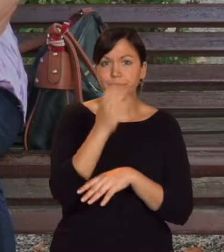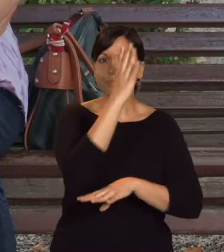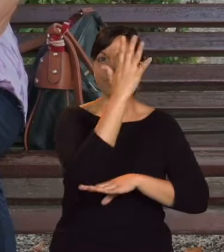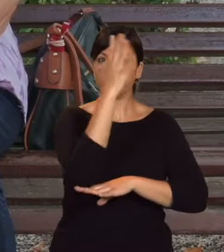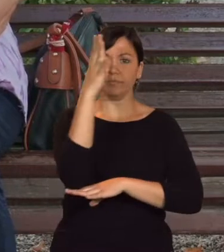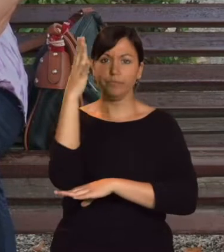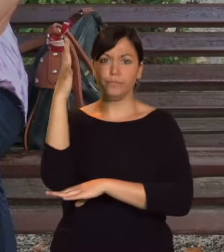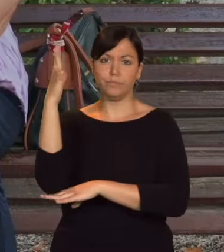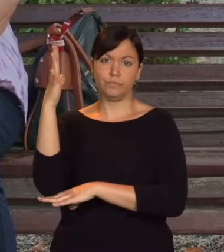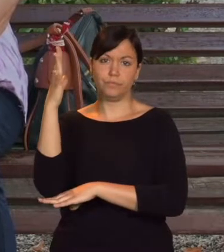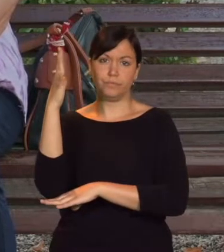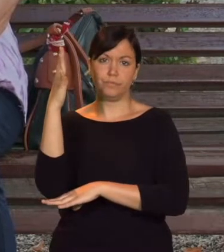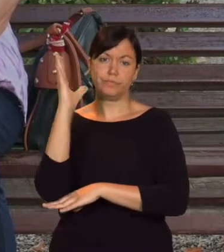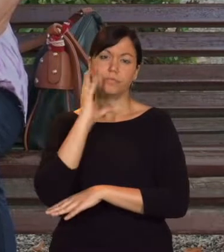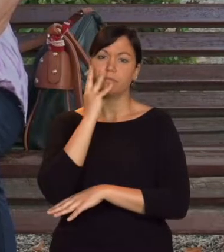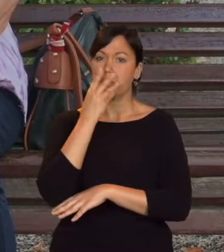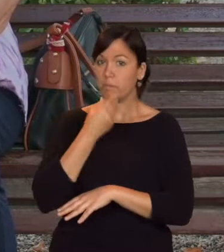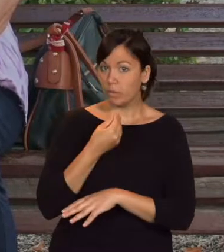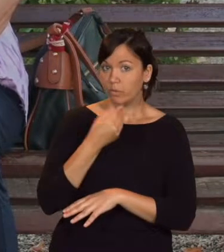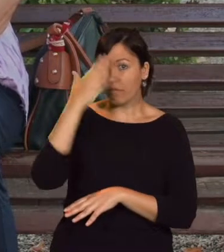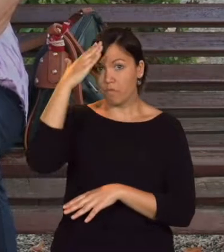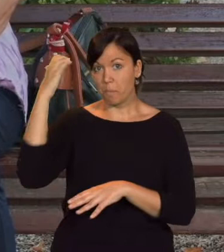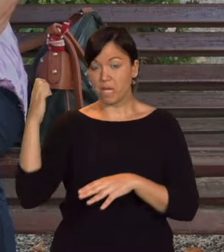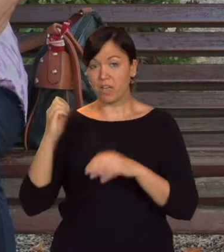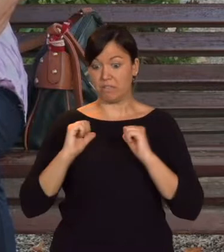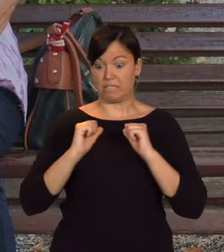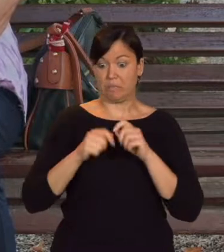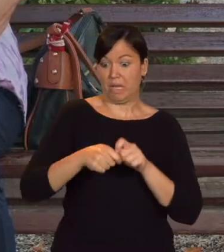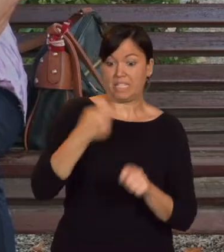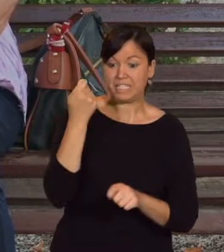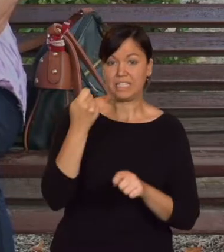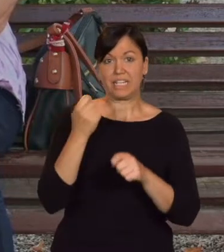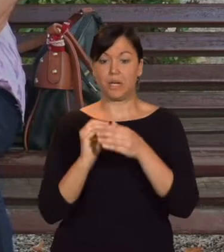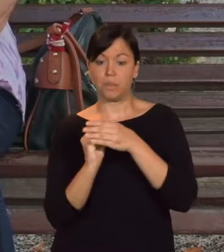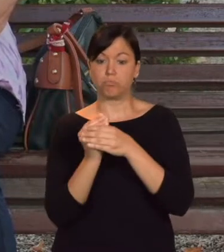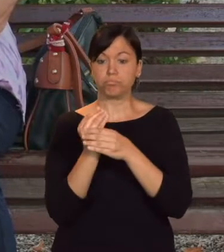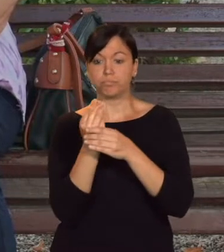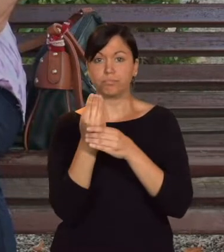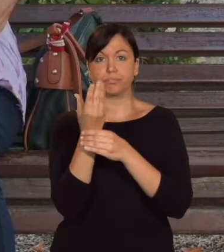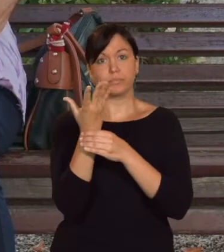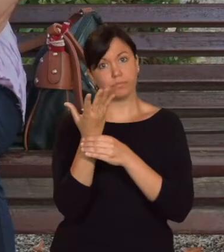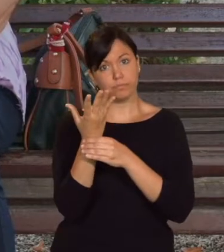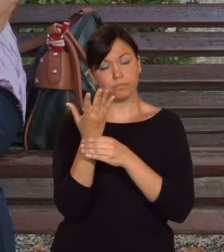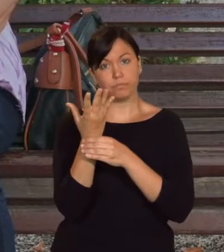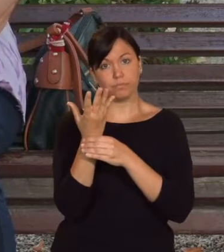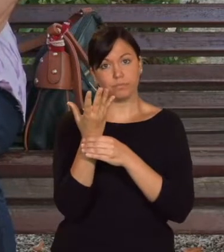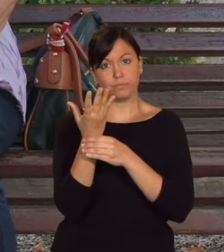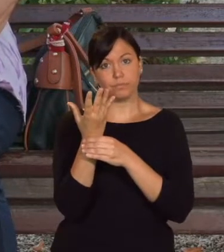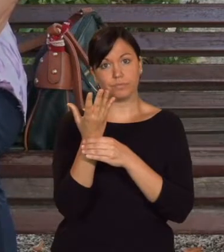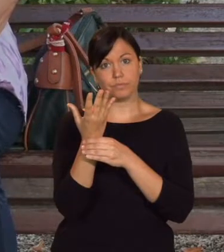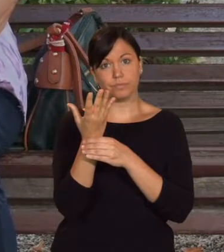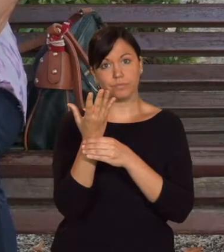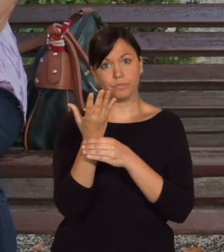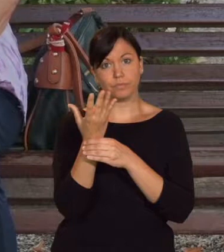Els arbres estaven maquíssims perquè començava a brotar les fulles